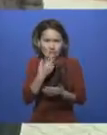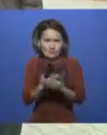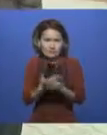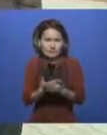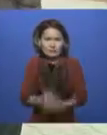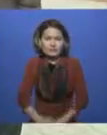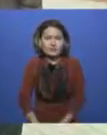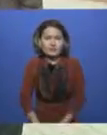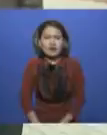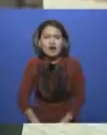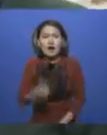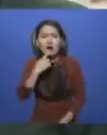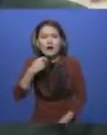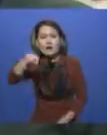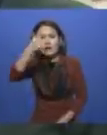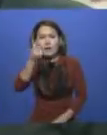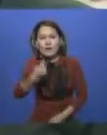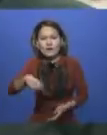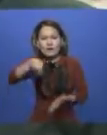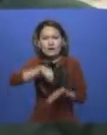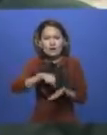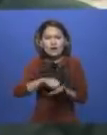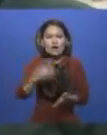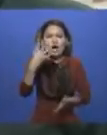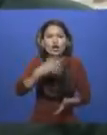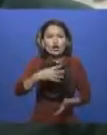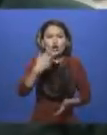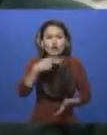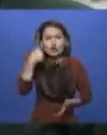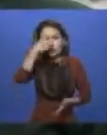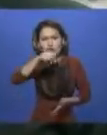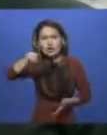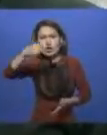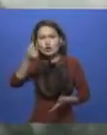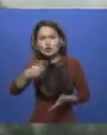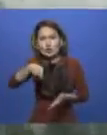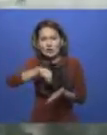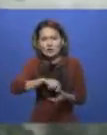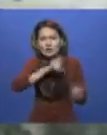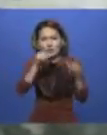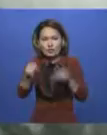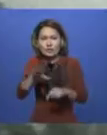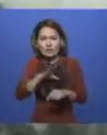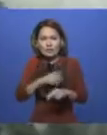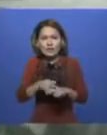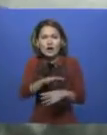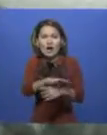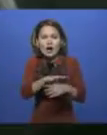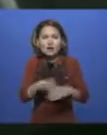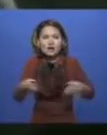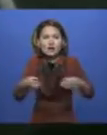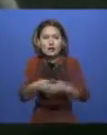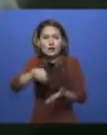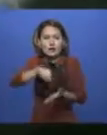Қан майданға араласқан 43-тің қара күзінде Қалам Сүйіншәлиев небәрі 17 жасты еді. Ол зенитті артиллериялық полктың